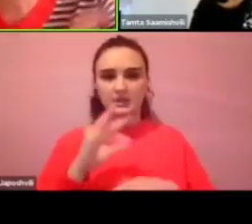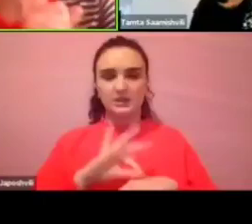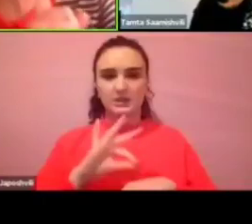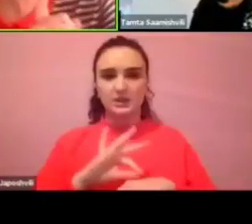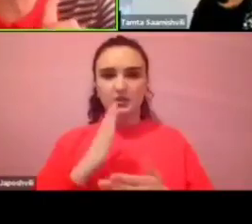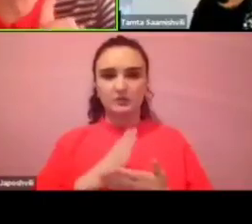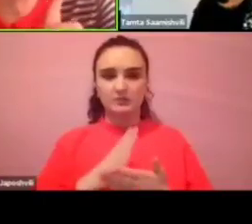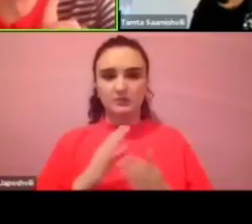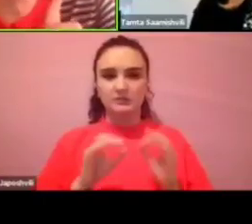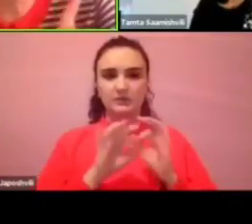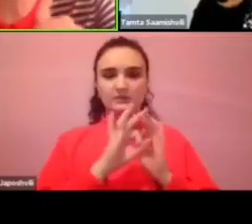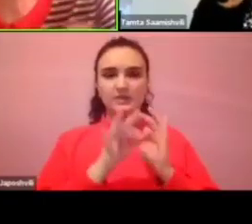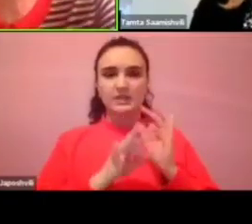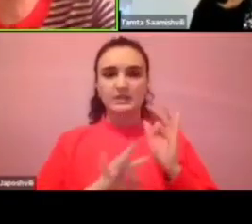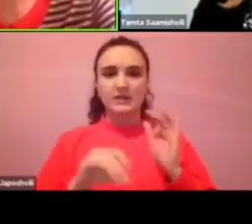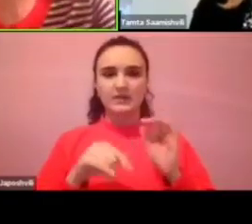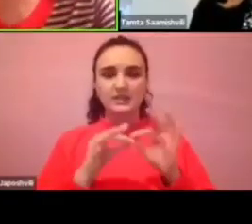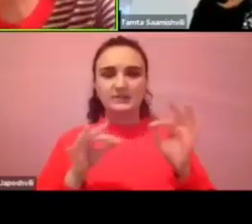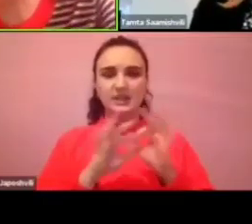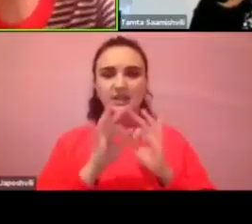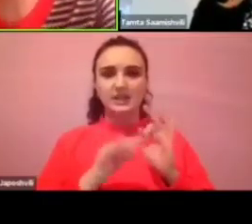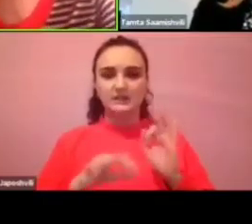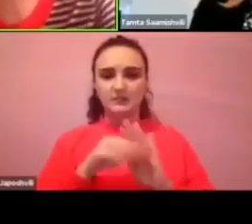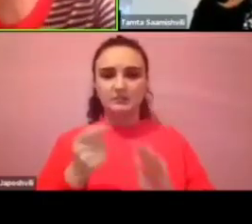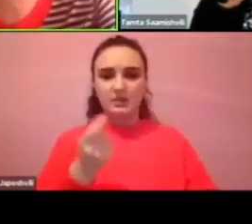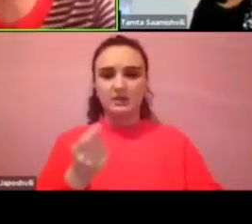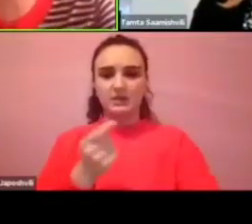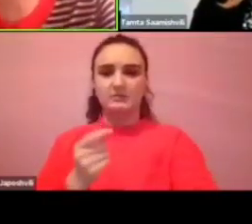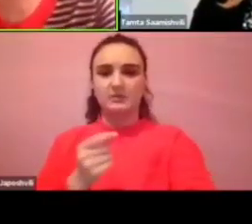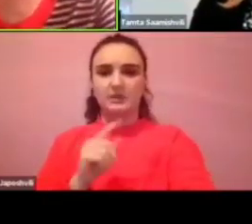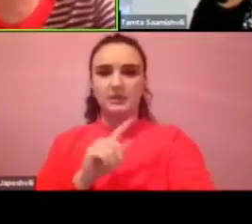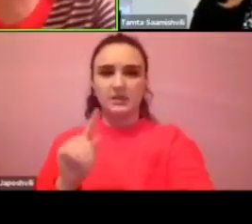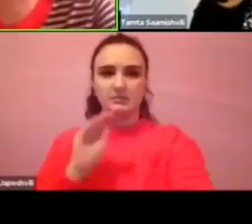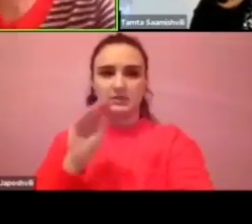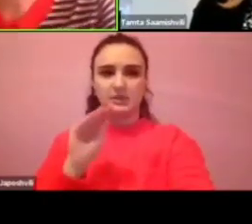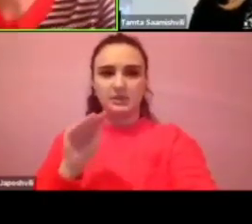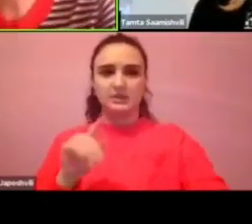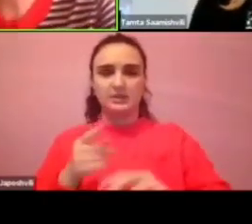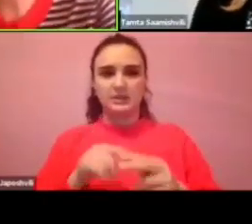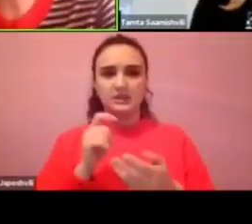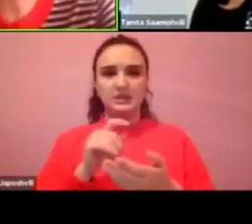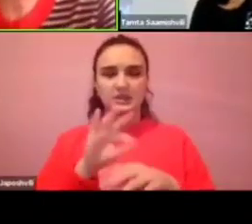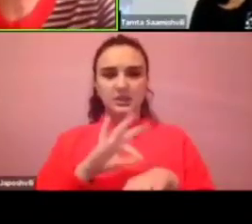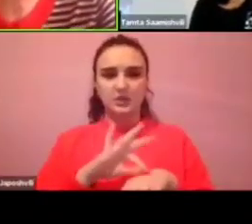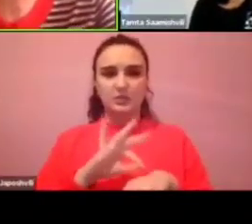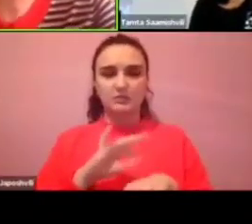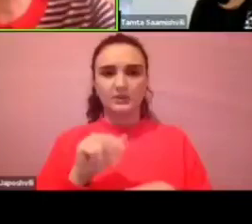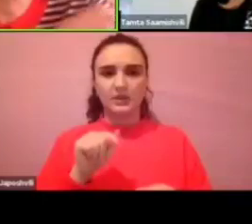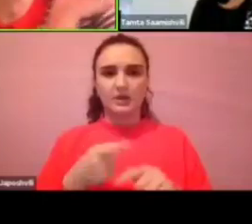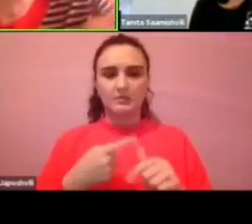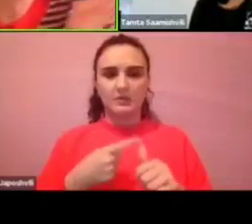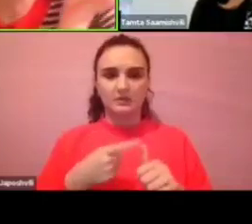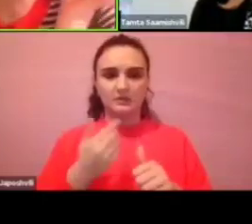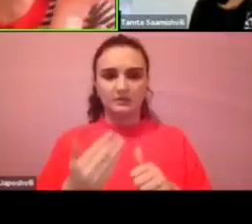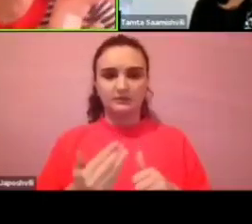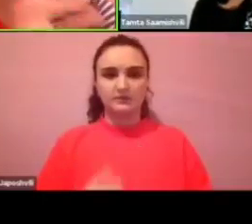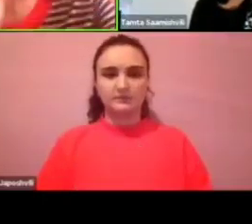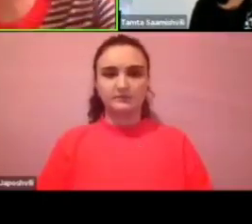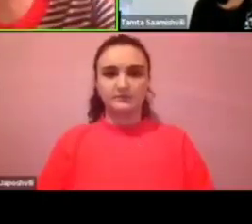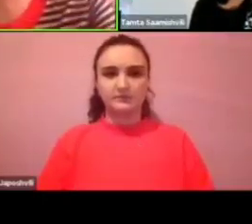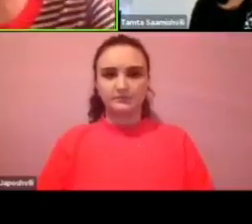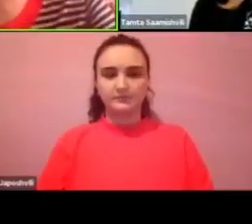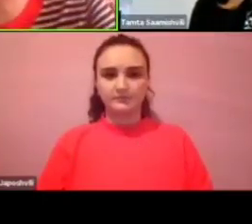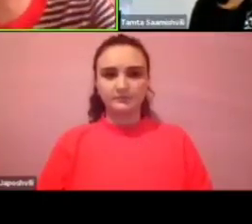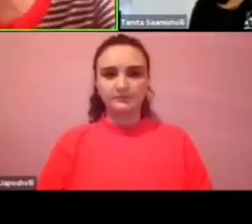არის, წვრილ ნაწლავებში ბაქტერიების სწრაფი ზრდის სინდრომი. და ამას ქვია, ესე